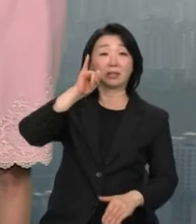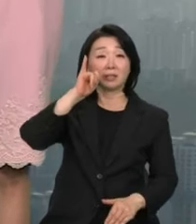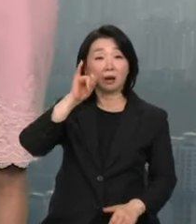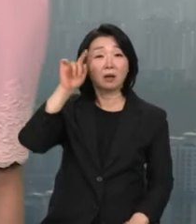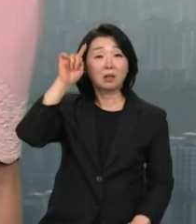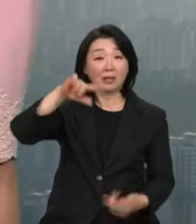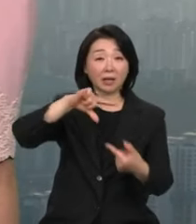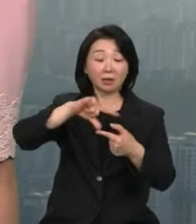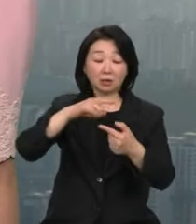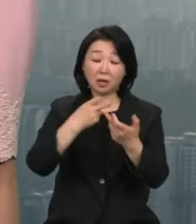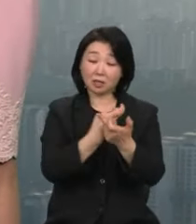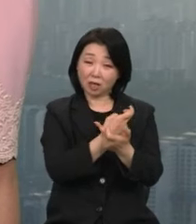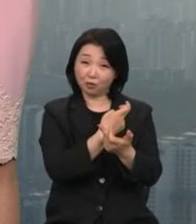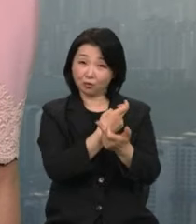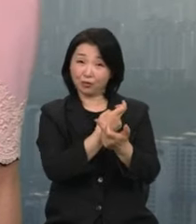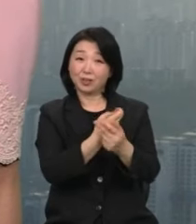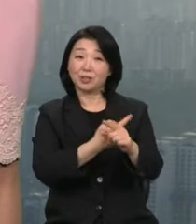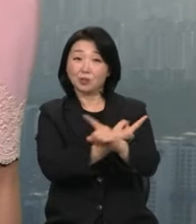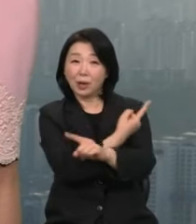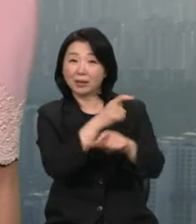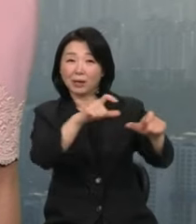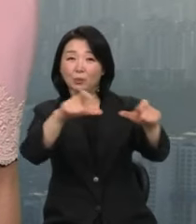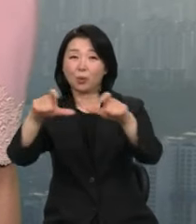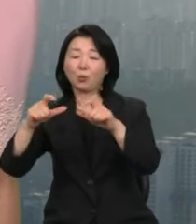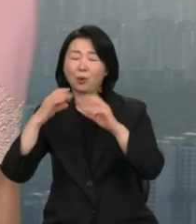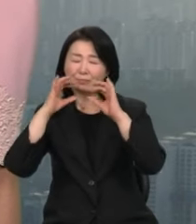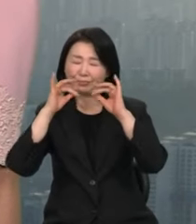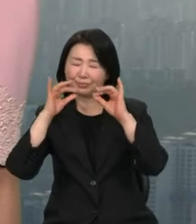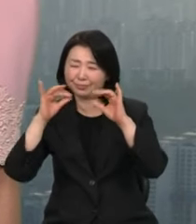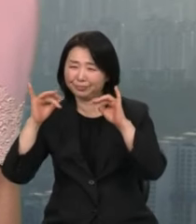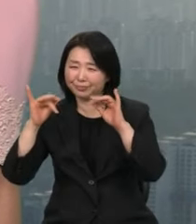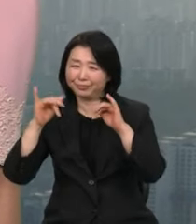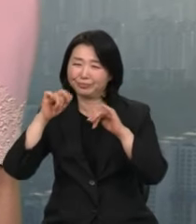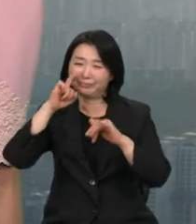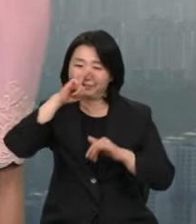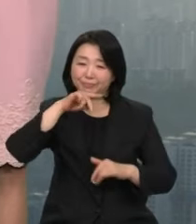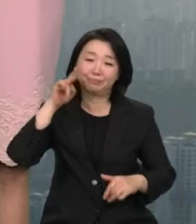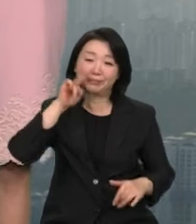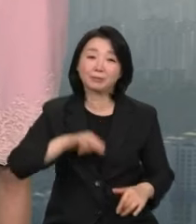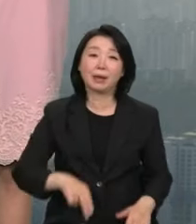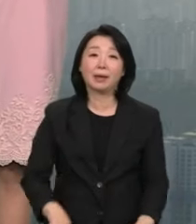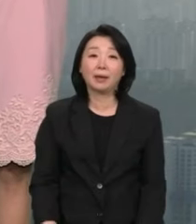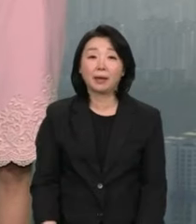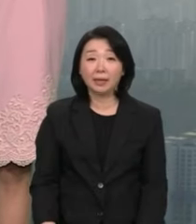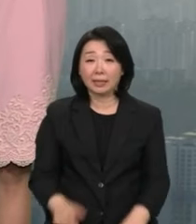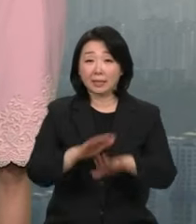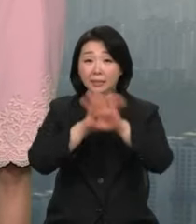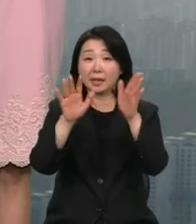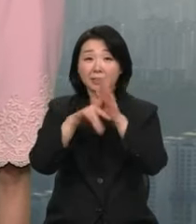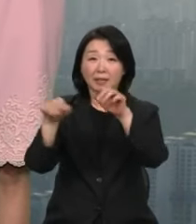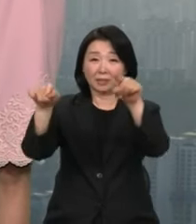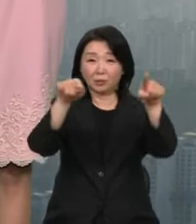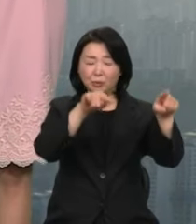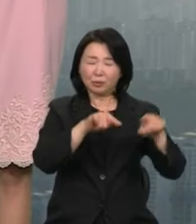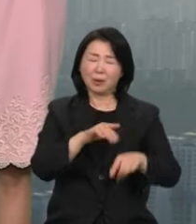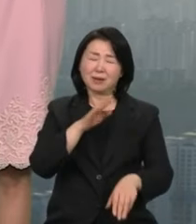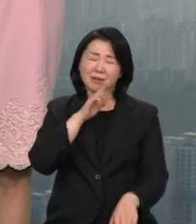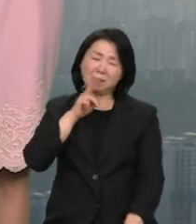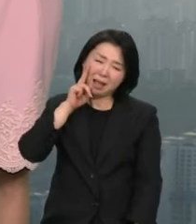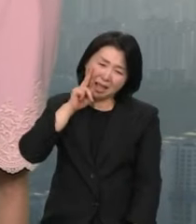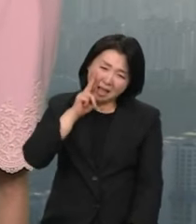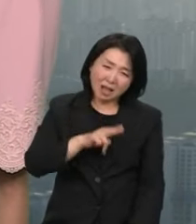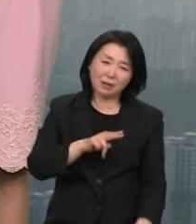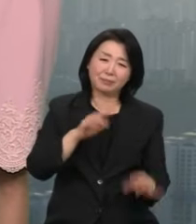경남과 제주를 제외한 대부분 지역에서 미세먼지 농도가 나쁨 수준을 보이겠는데요. 특히 낮 동안에는 전국적으로 매우